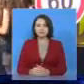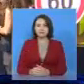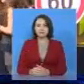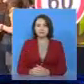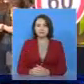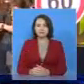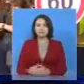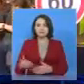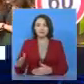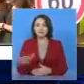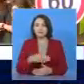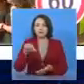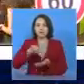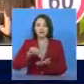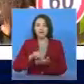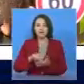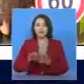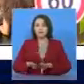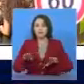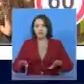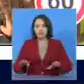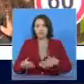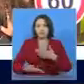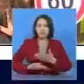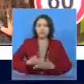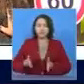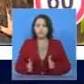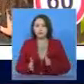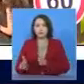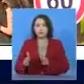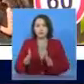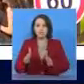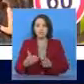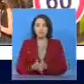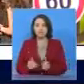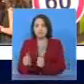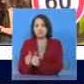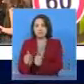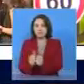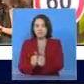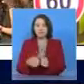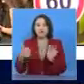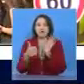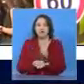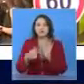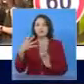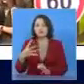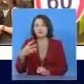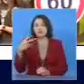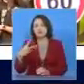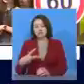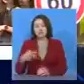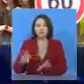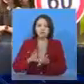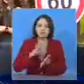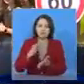Жол қозғалысының барлық қатысушылары, оның ішінде балалар, жол қозғалысы жол жиегінде 60 және 40-20